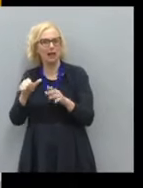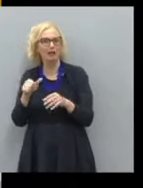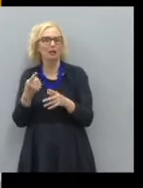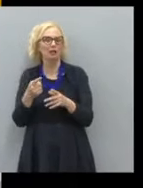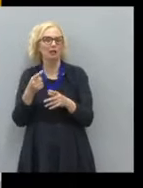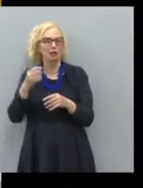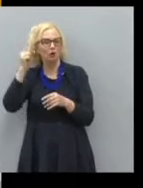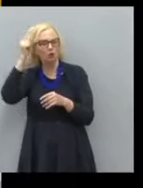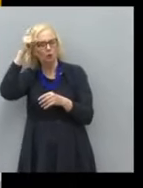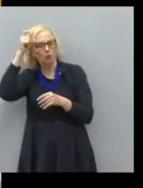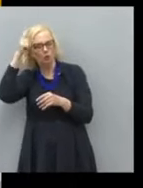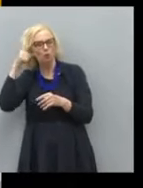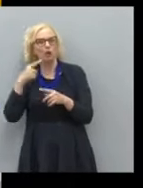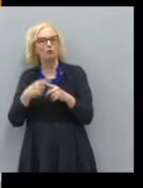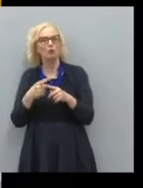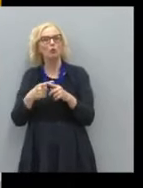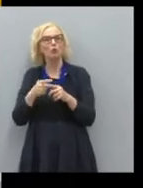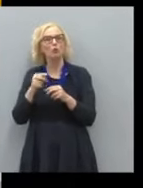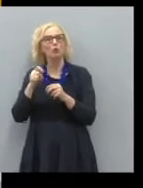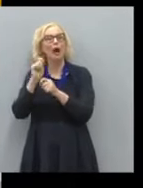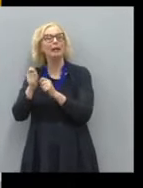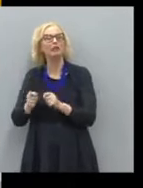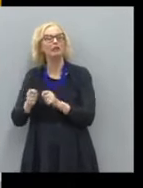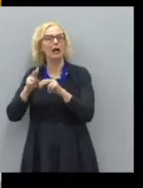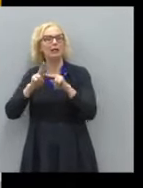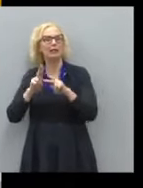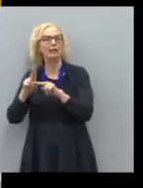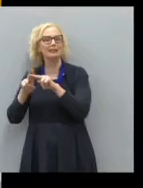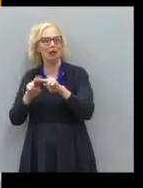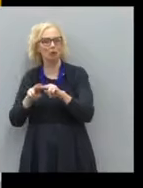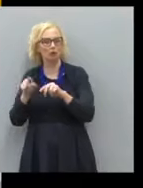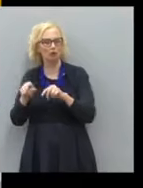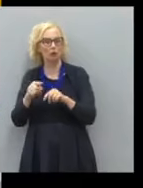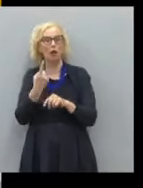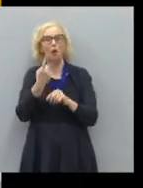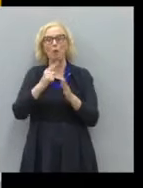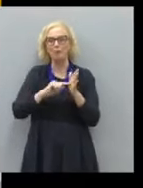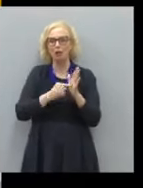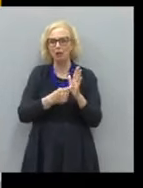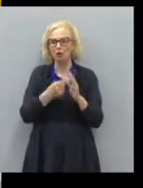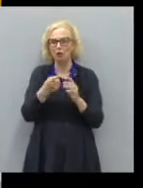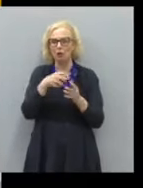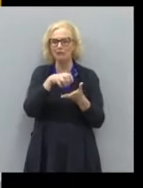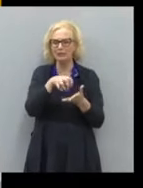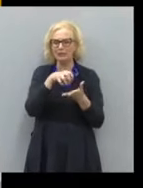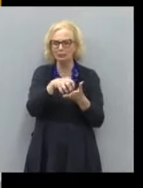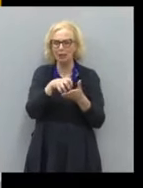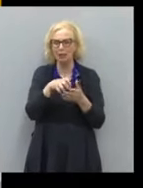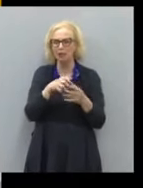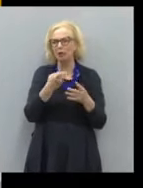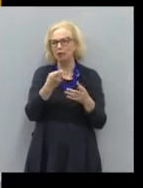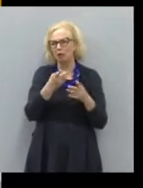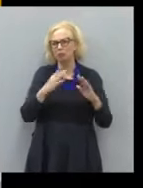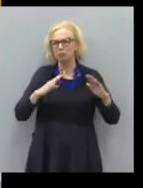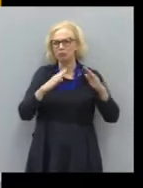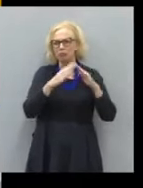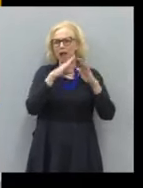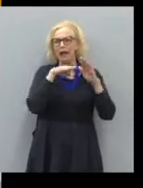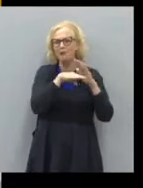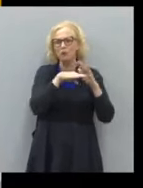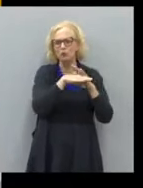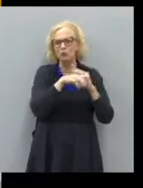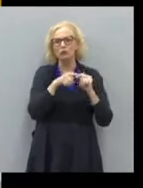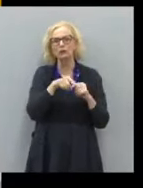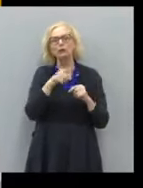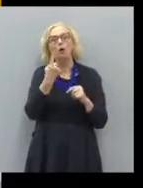e il sostegno degli artigiani restauratori un milione per investimenti su strutture alpinistiche rifugi uno